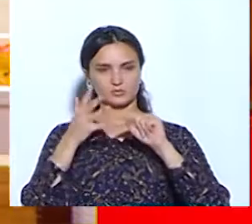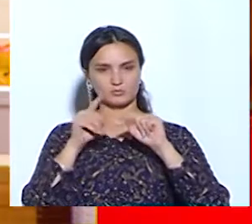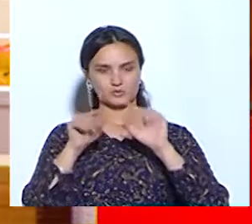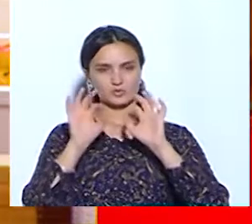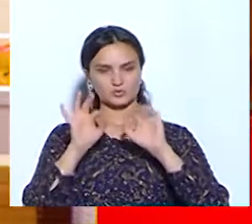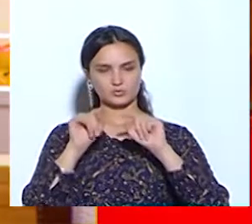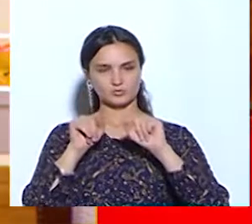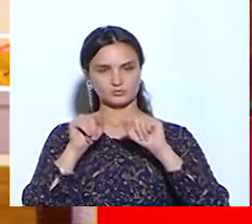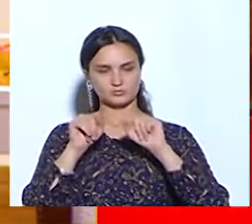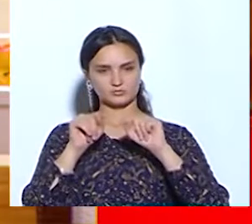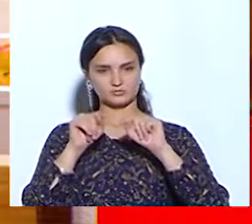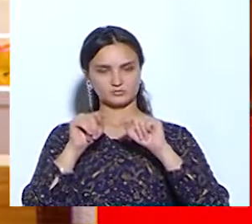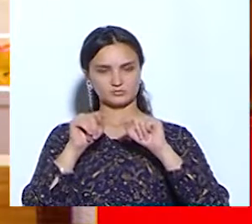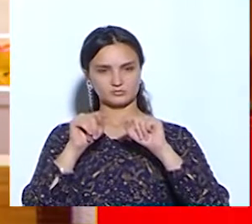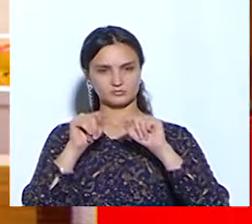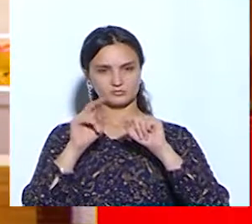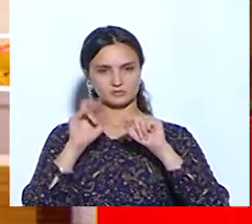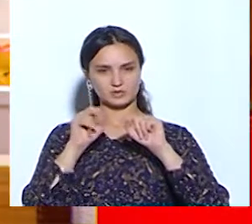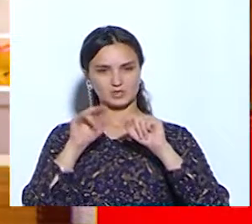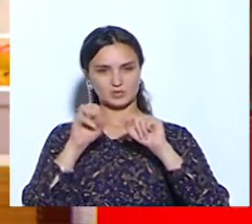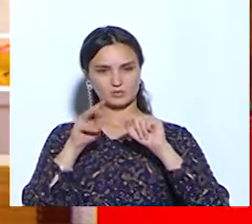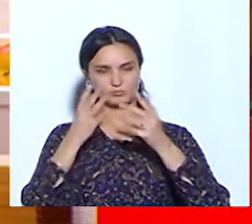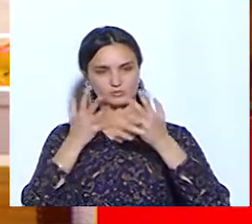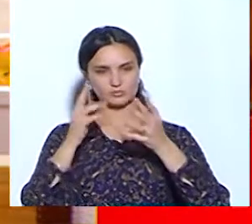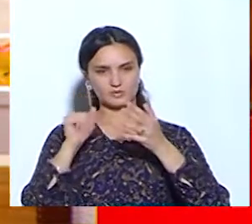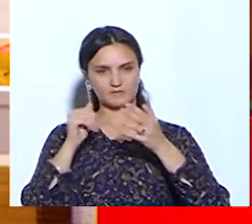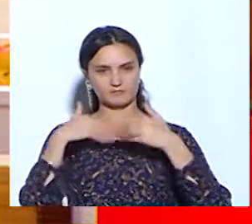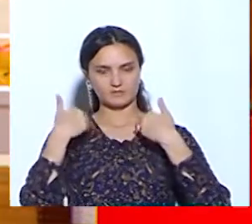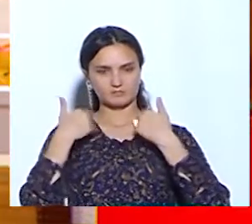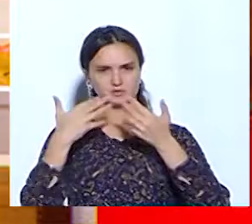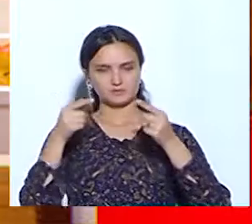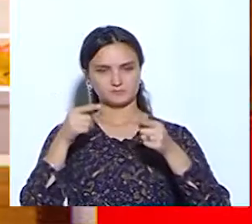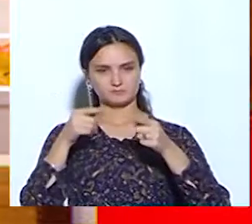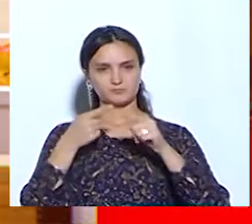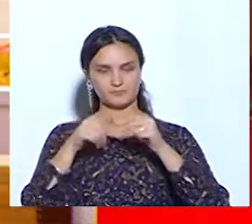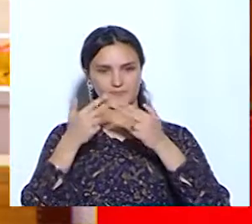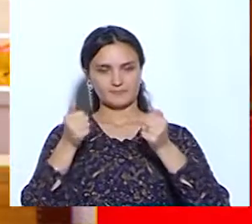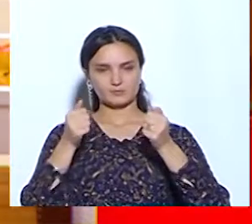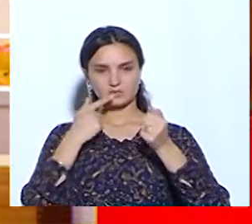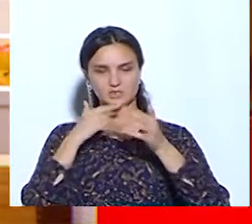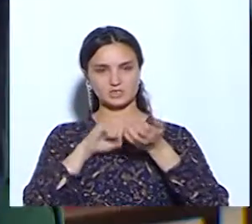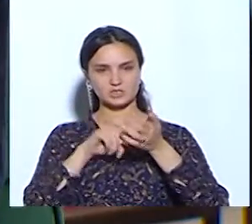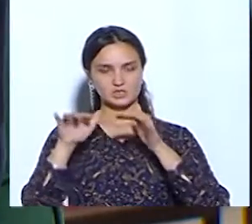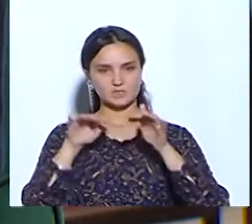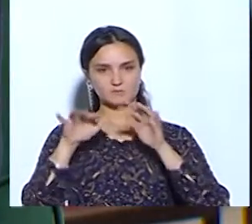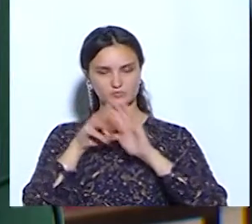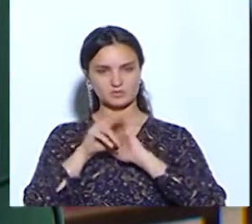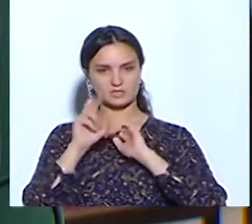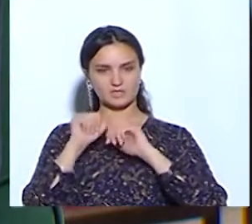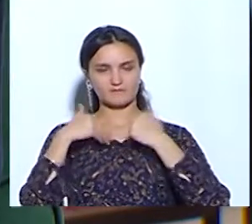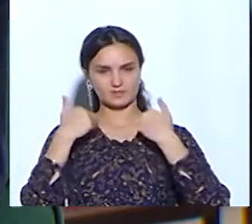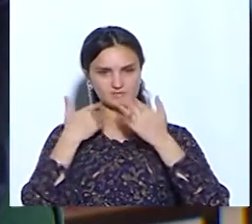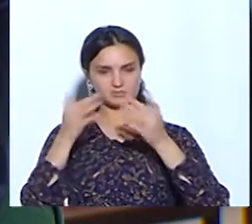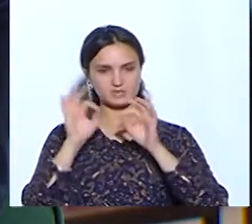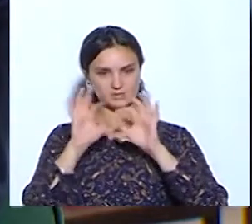რომელია სწორი ორიენტირი, კალიუმი თუ კავიტამინი? კი ბატონო, სისხლის შერედების პროცესში რა თქმა უნდა კავიტამინზეა